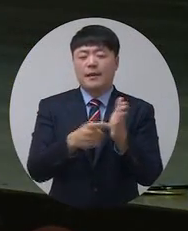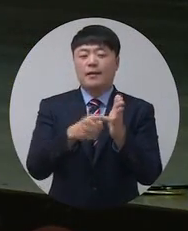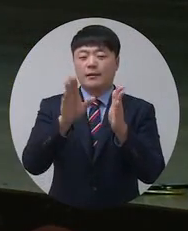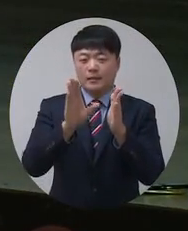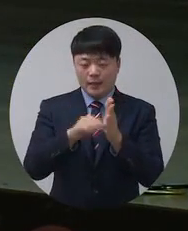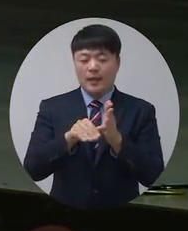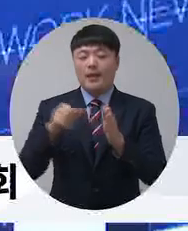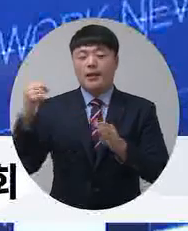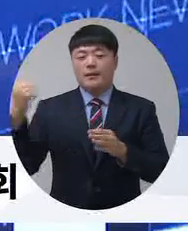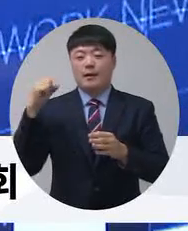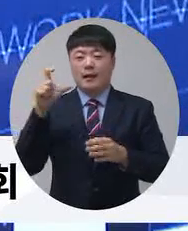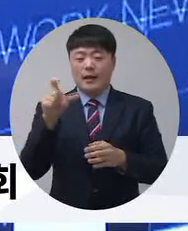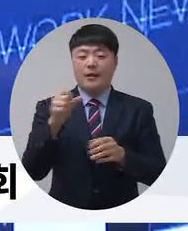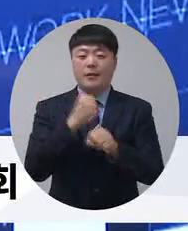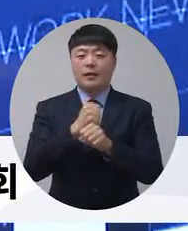됐습니다.